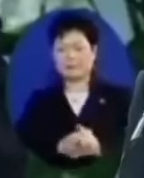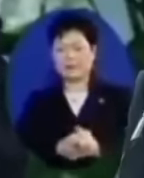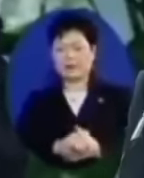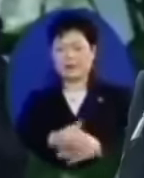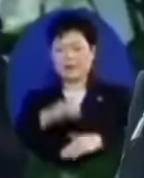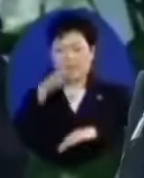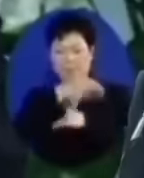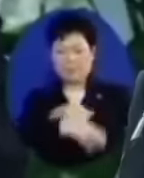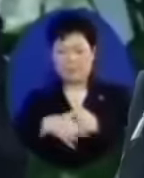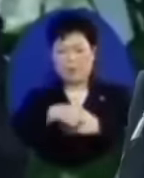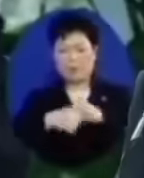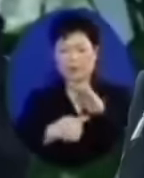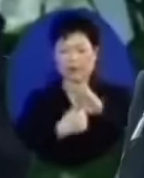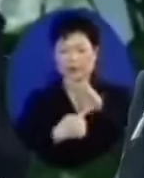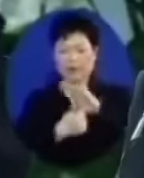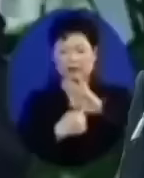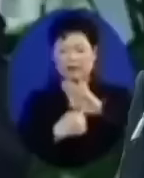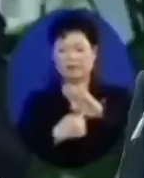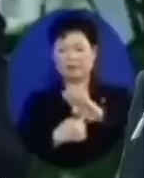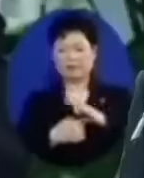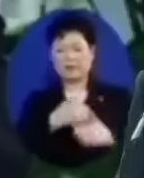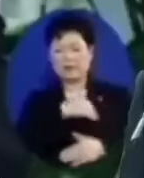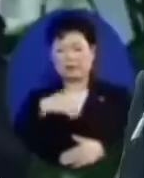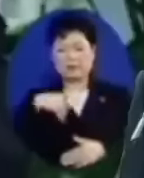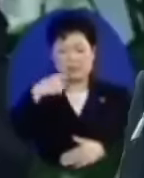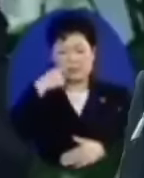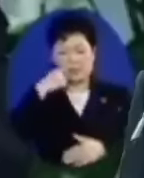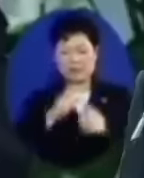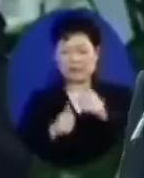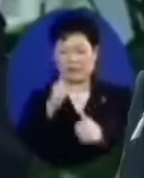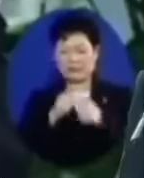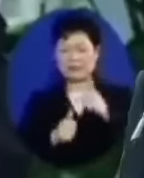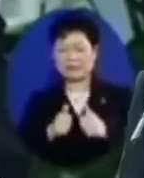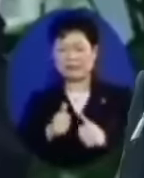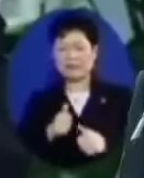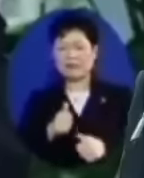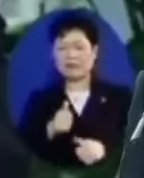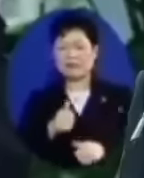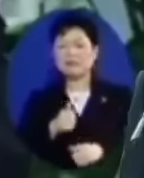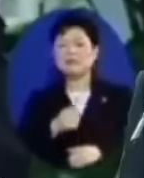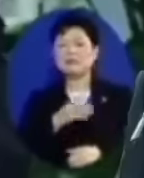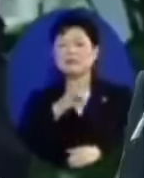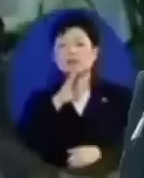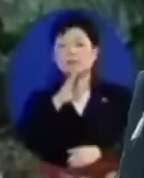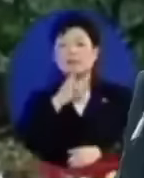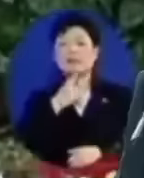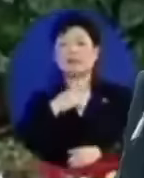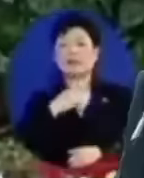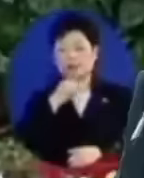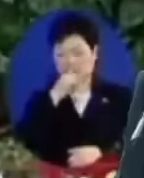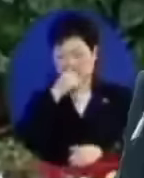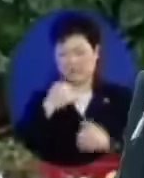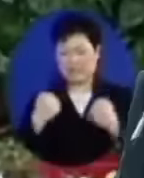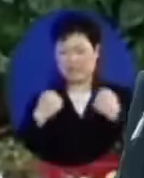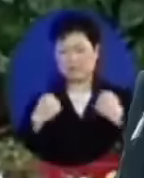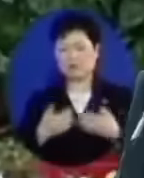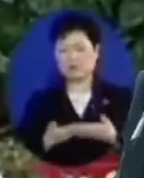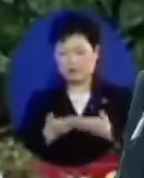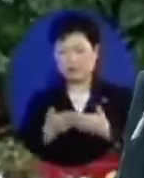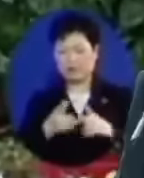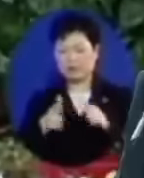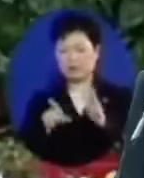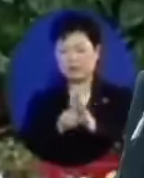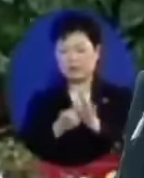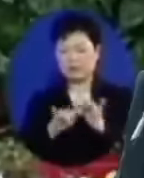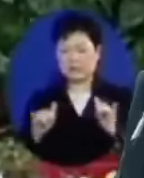육체에 나타나서 우리가 감당치 못할 시험을 당할 수 있게 힘을 주시는 것입니다. 그러므로 예수 믿는